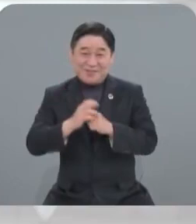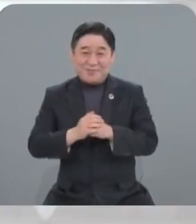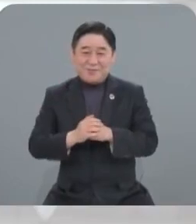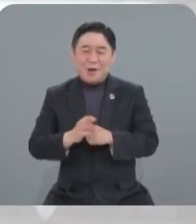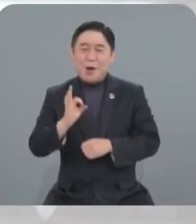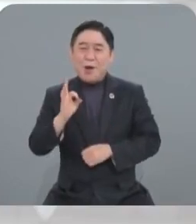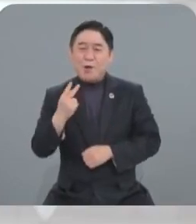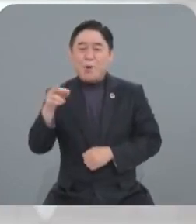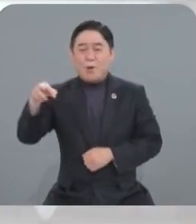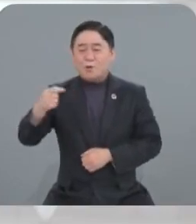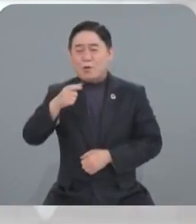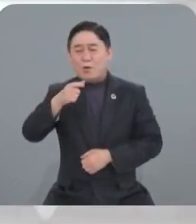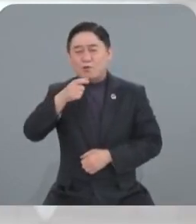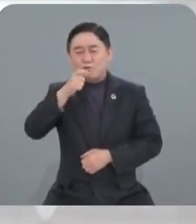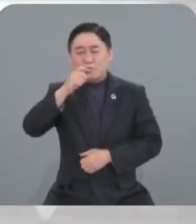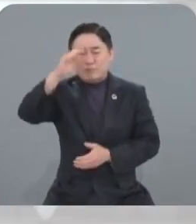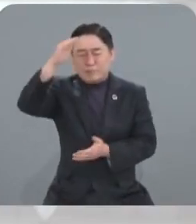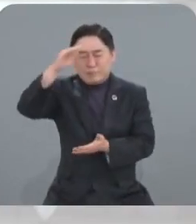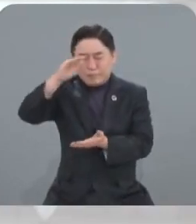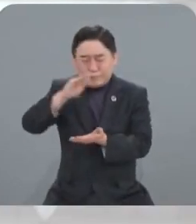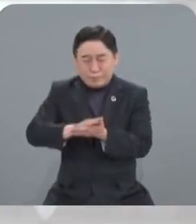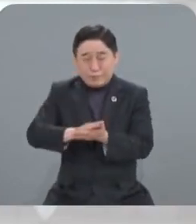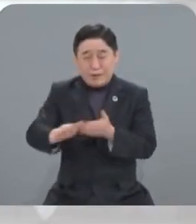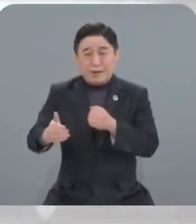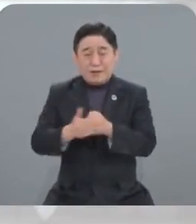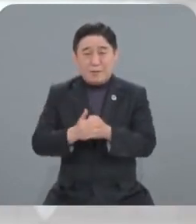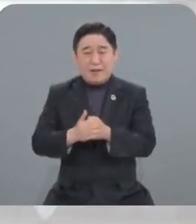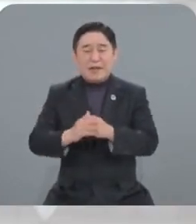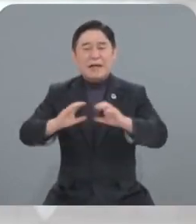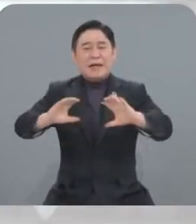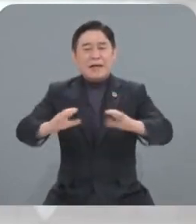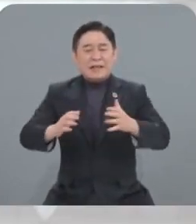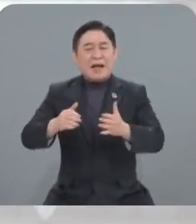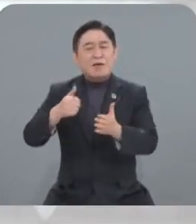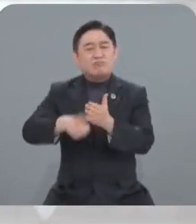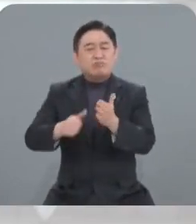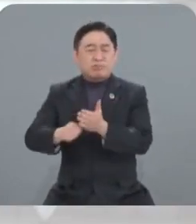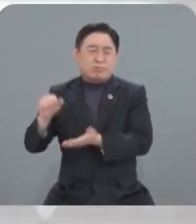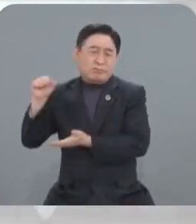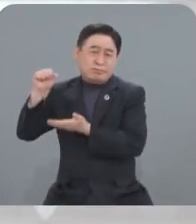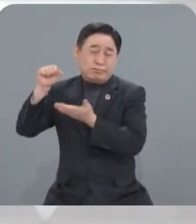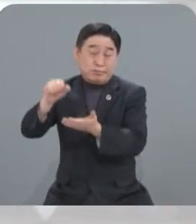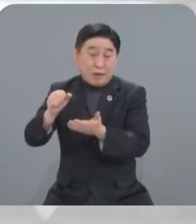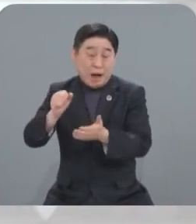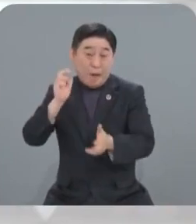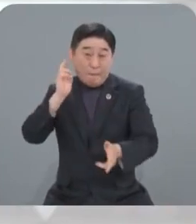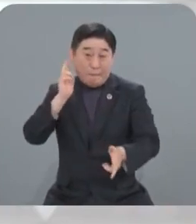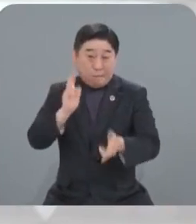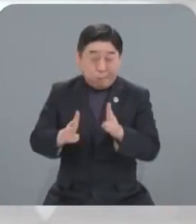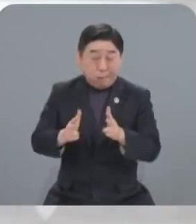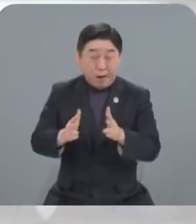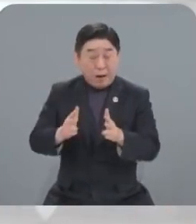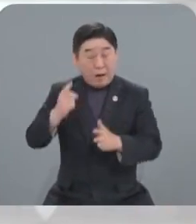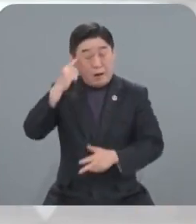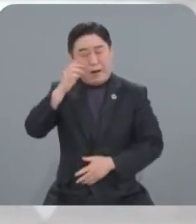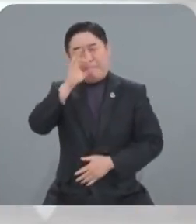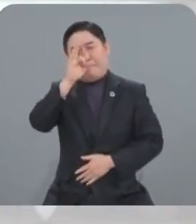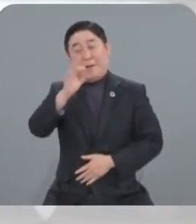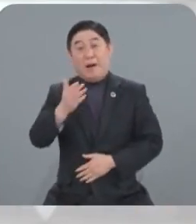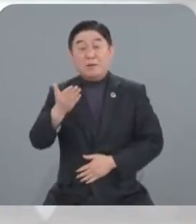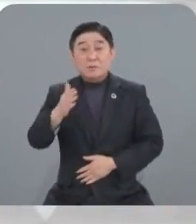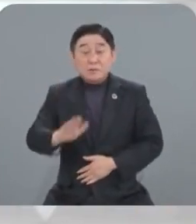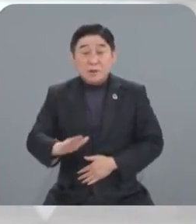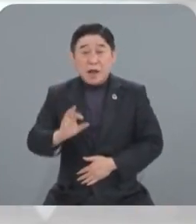요수 수평 기 사태가 오나라의 물류를 일시 정지 시킬 거라고 누가 예상 했겠습니까 그런데